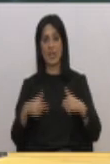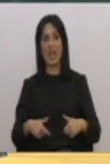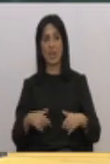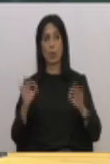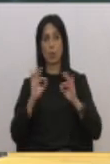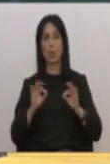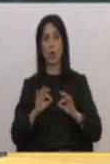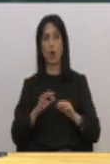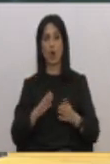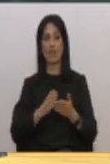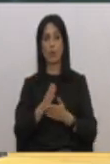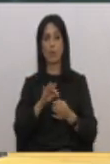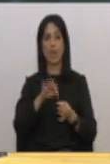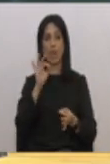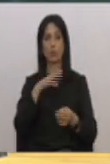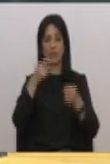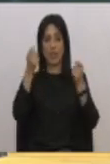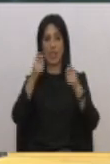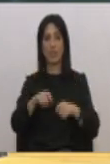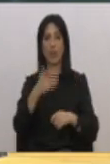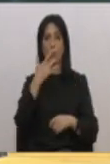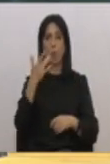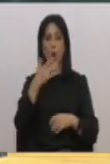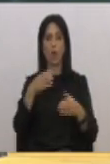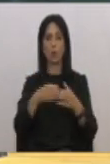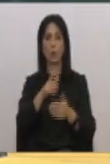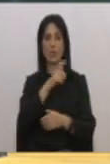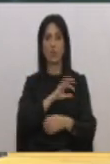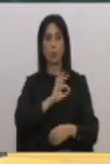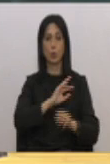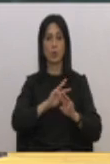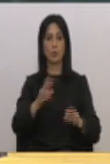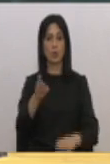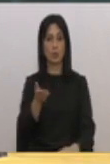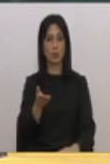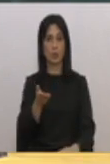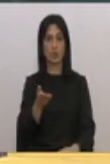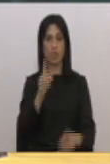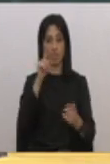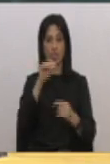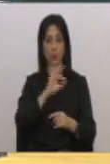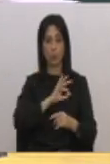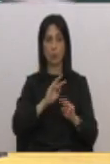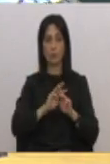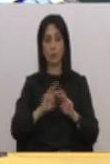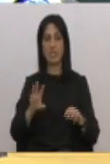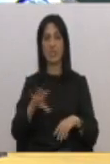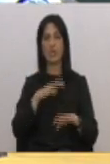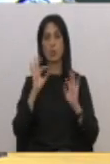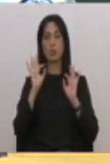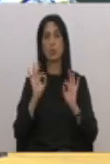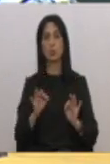გენერალური პროკურორის ფუნქციით აღჭურვილი იყო პოლიტიკური გუნდის წევრი იუსტიციის მინისტრი. Და შესაბამისად იუსტიციის მინისტრი იყო